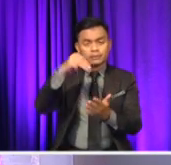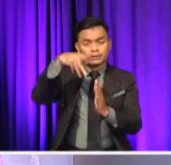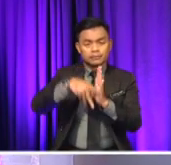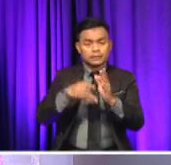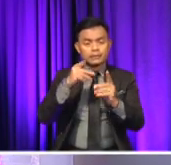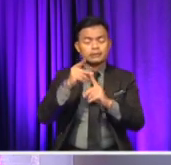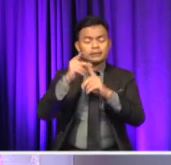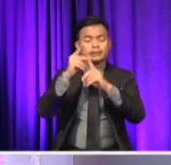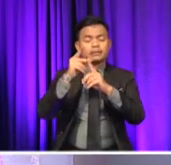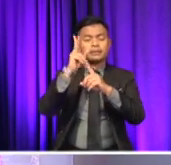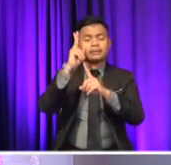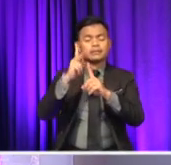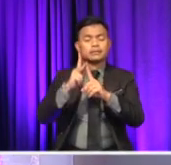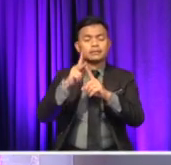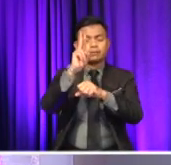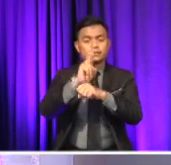profesional